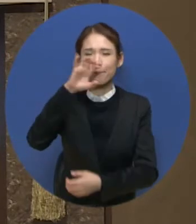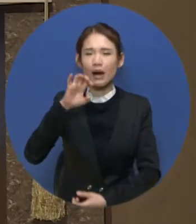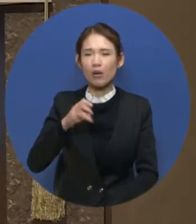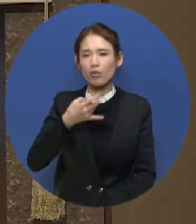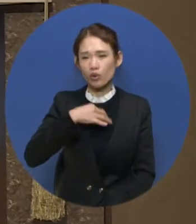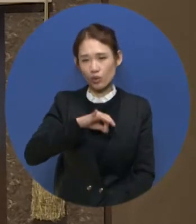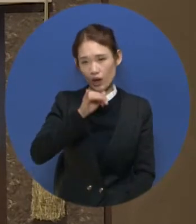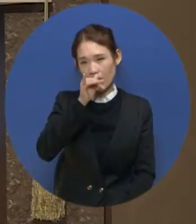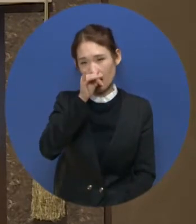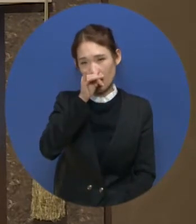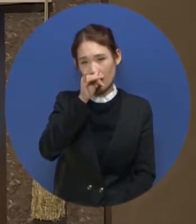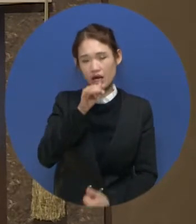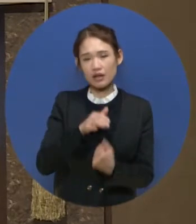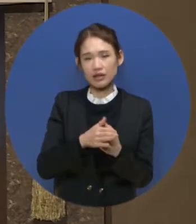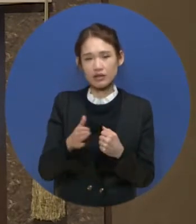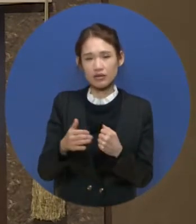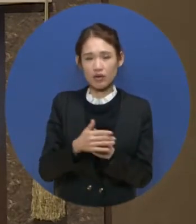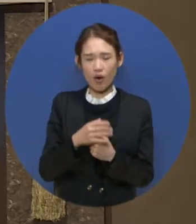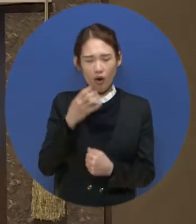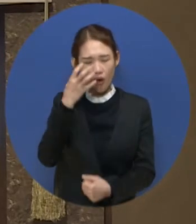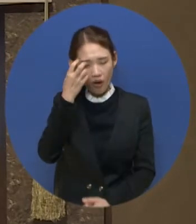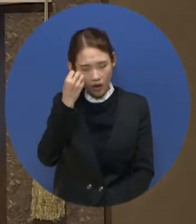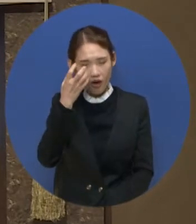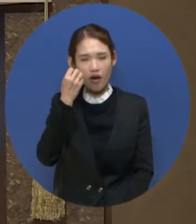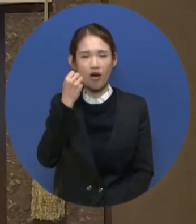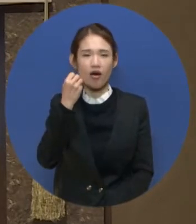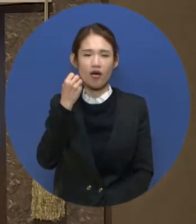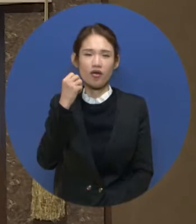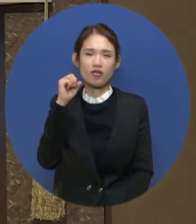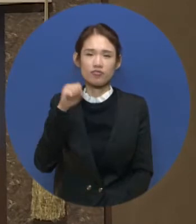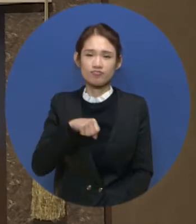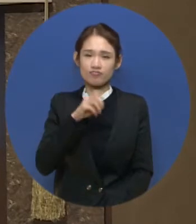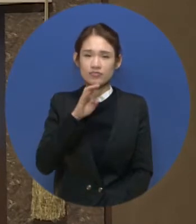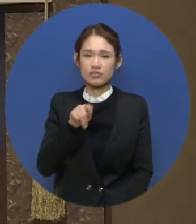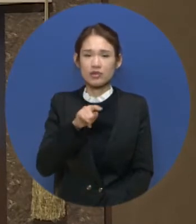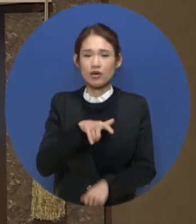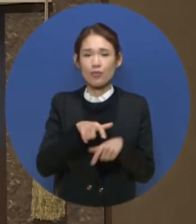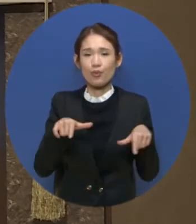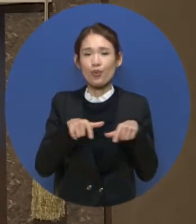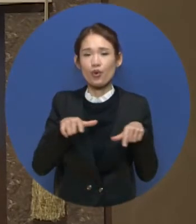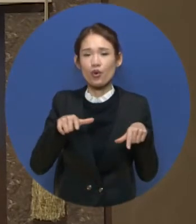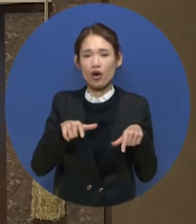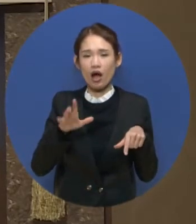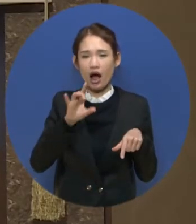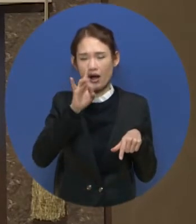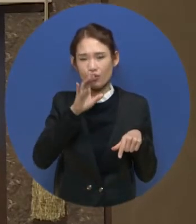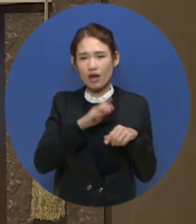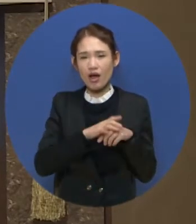그래요. 그래서 신기하네요. 네, 그렇죠. 근데 이게 이제 보편적으로